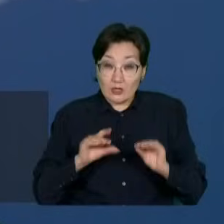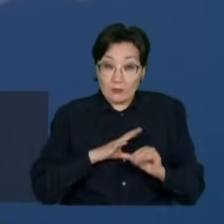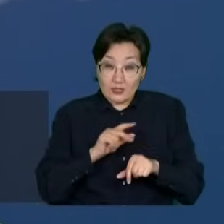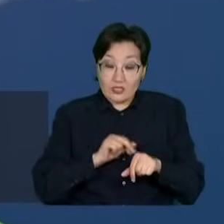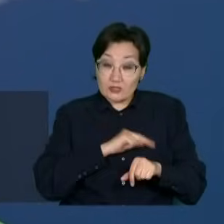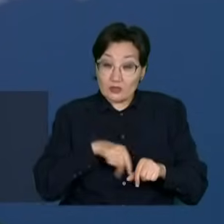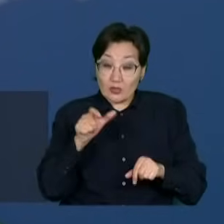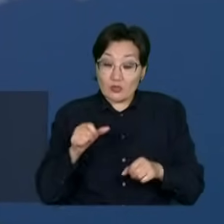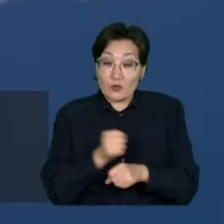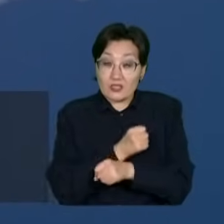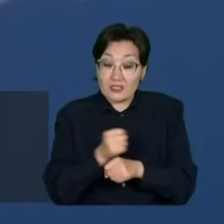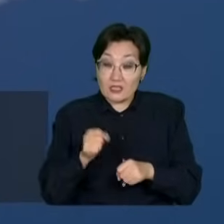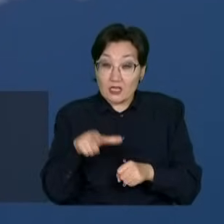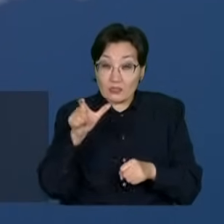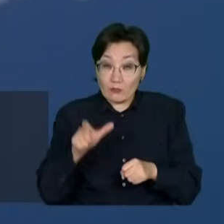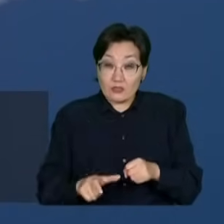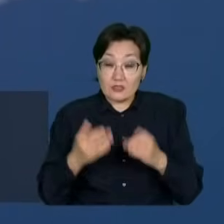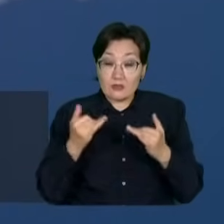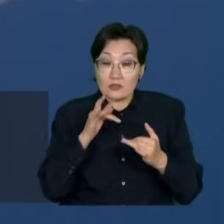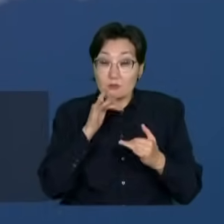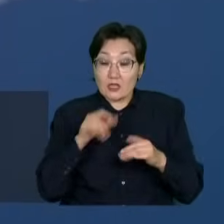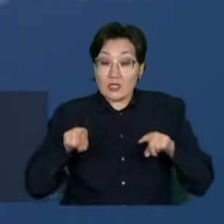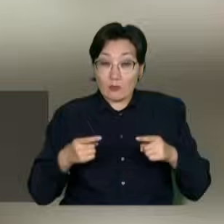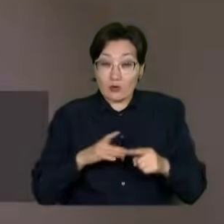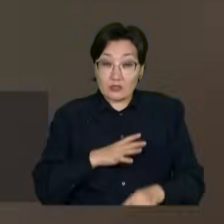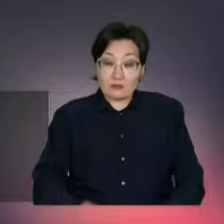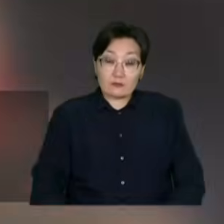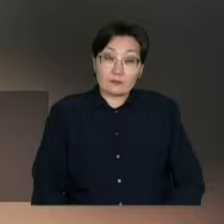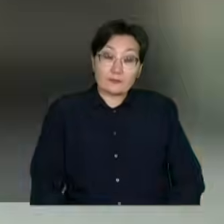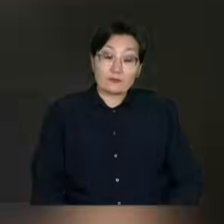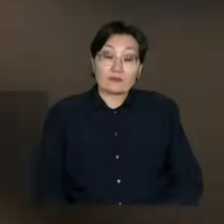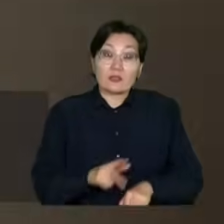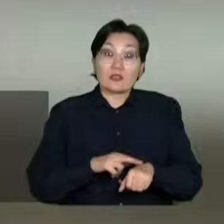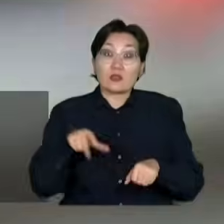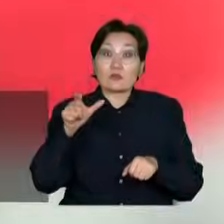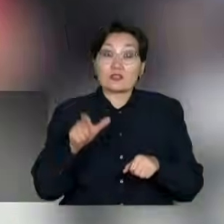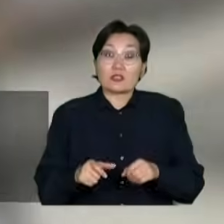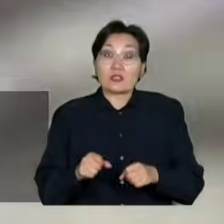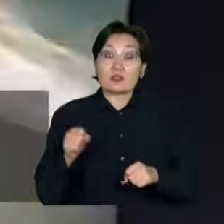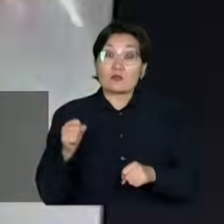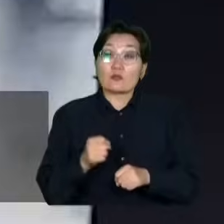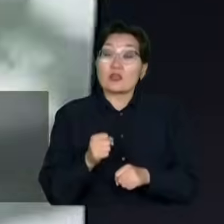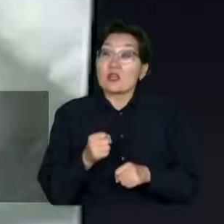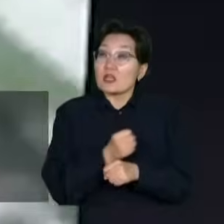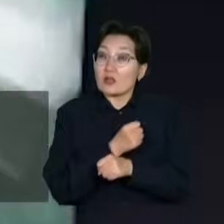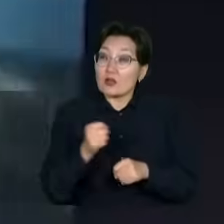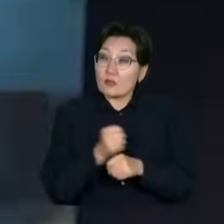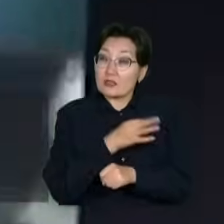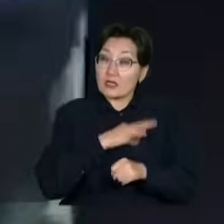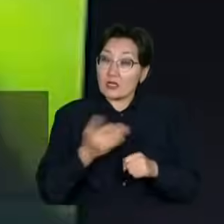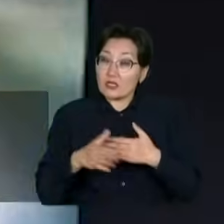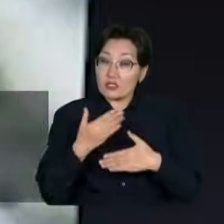Полиция қызметкерін соққыға жаққан азамат қазіргі таңда қамауға алынды. Ал тәртіп сақшыларына қол көтергендерге қандай жаза